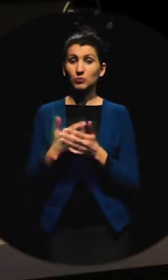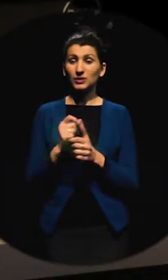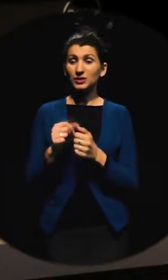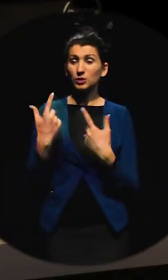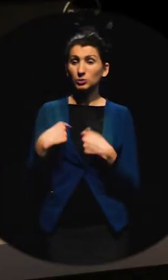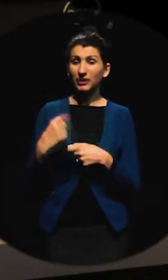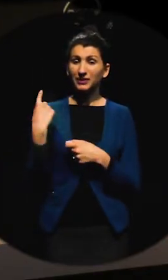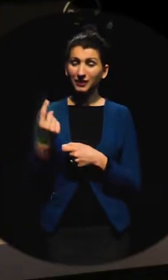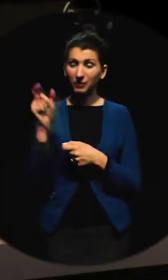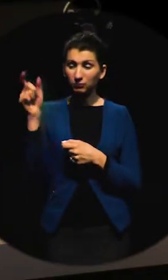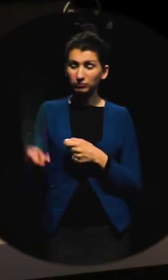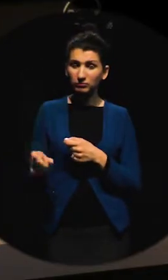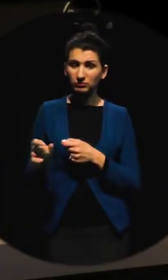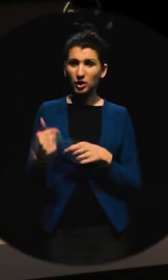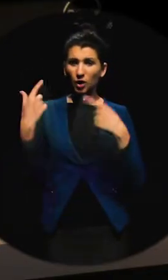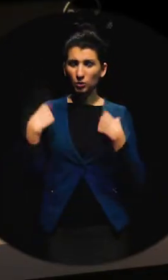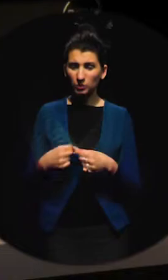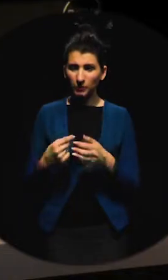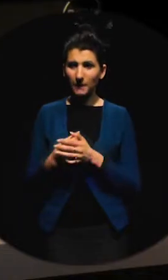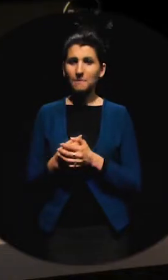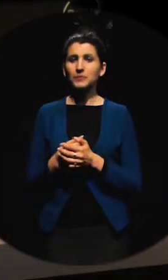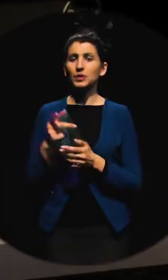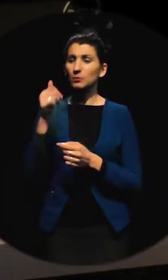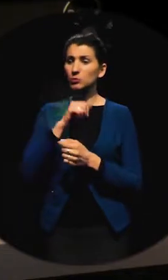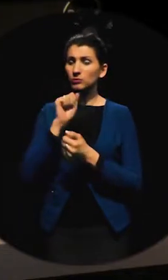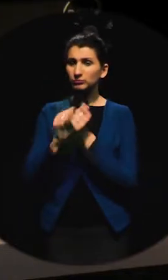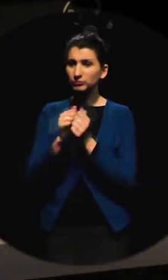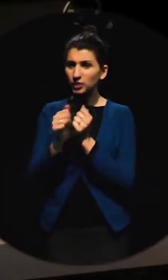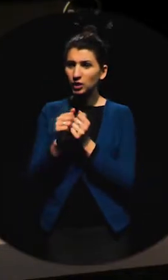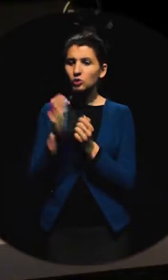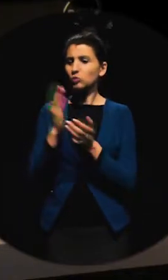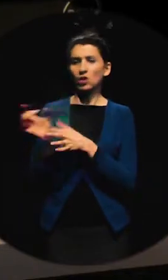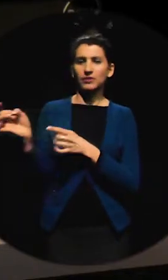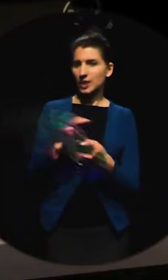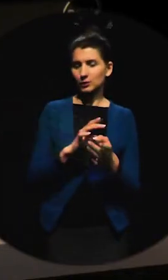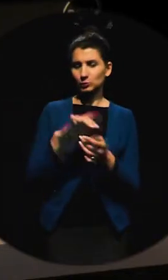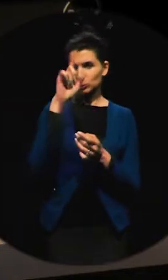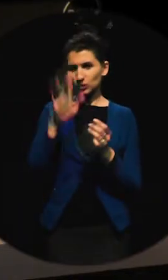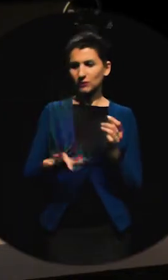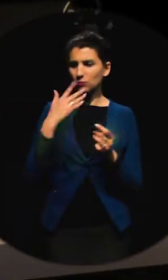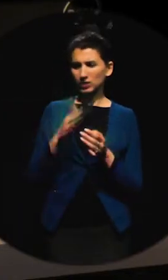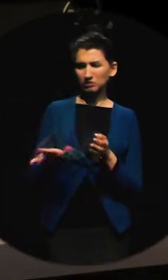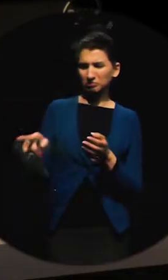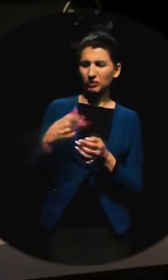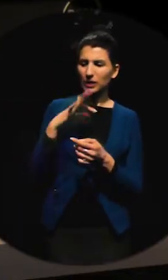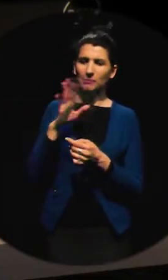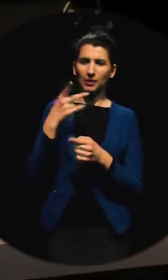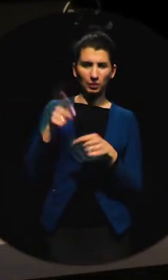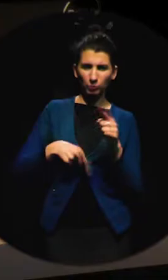się w tej przestrzeni publicznej pojedyncza obecność, to ona bardzo szybko zostaje zmarginalizowana i unieszkodliwiona właśnie poprzez